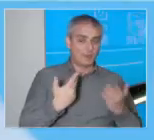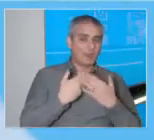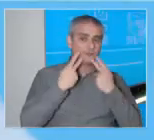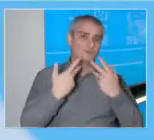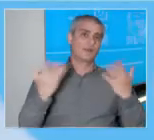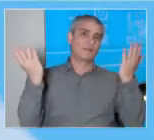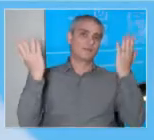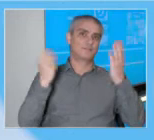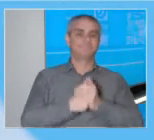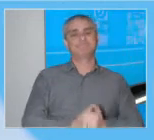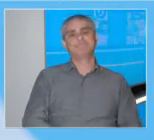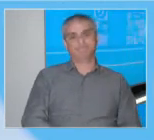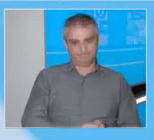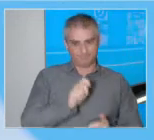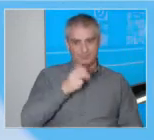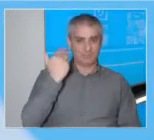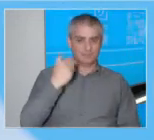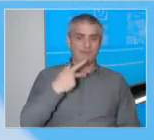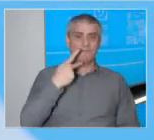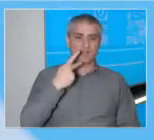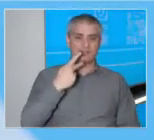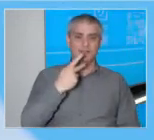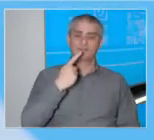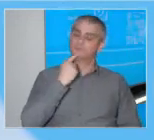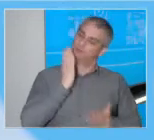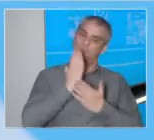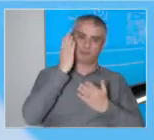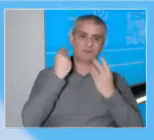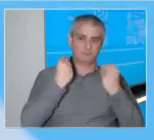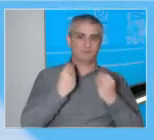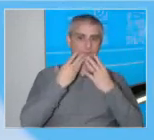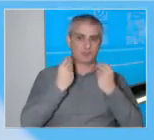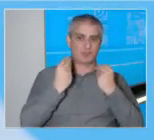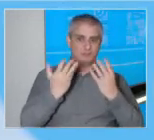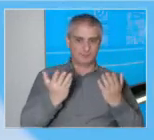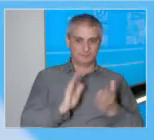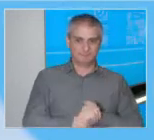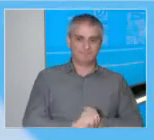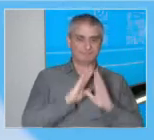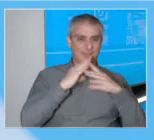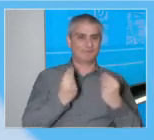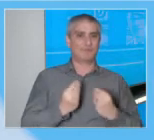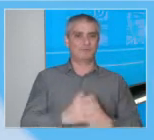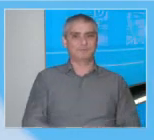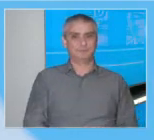תשובה. כן, השופט בדימוס הרן פיינשטיין, משפט מחץ לסיום זה היה. תודה רבה לך. ערב